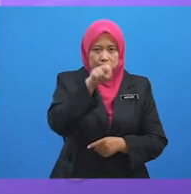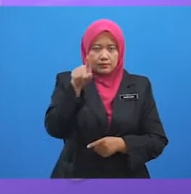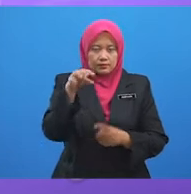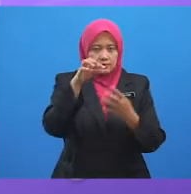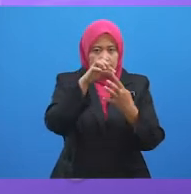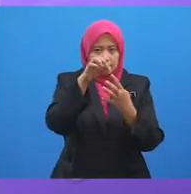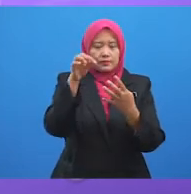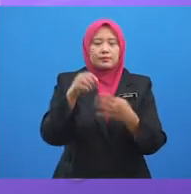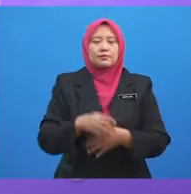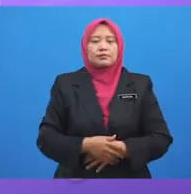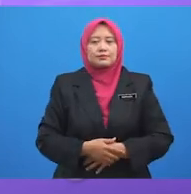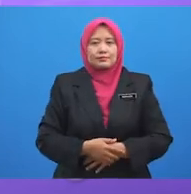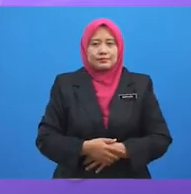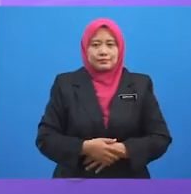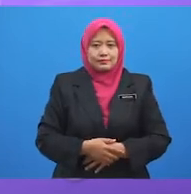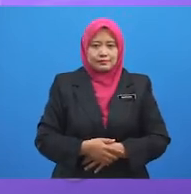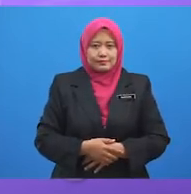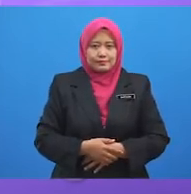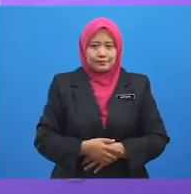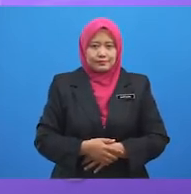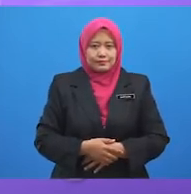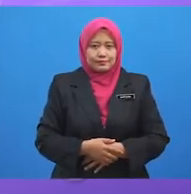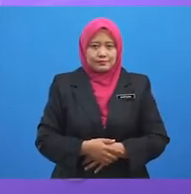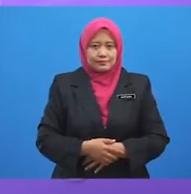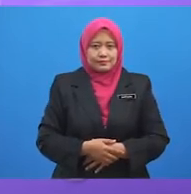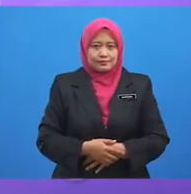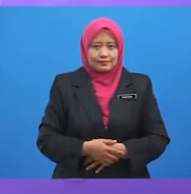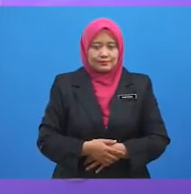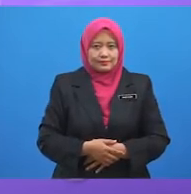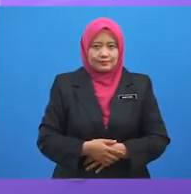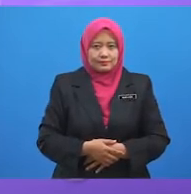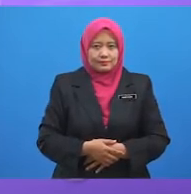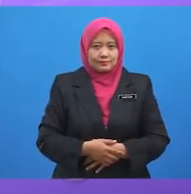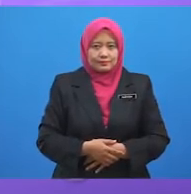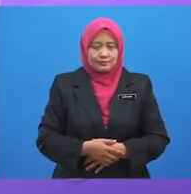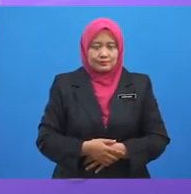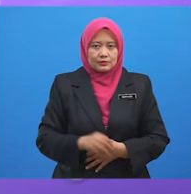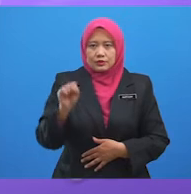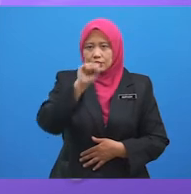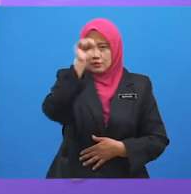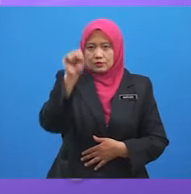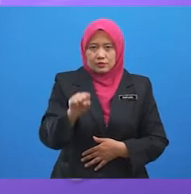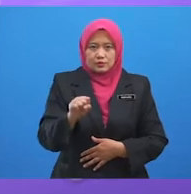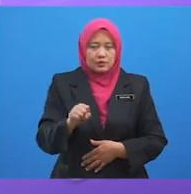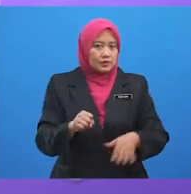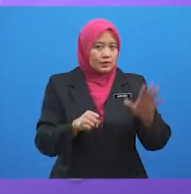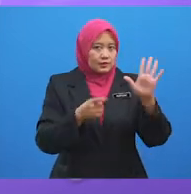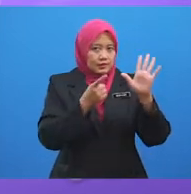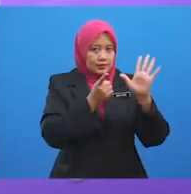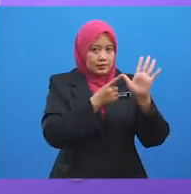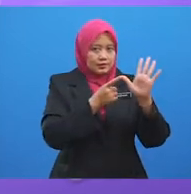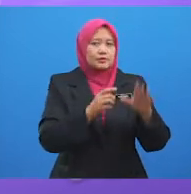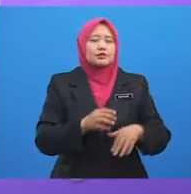ini diterima sebagai jawapan. Kita teruskan dengan soalan